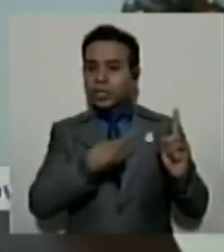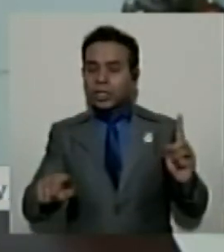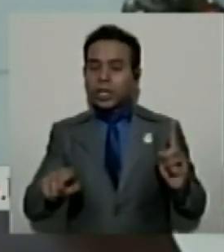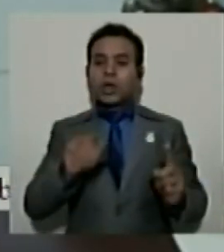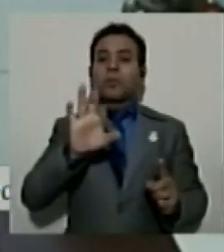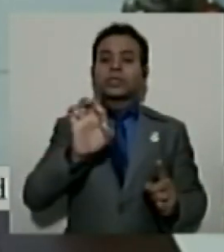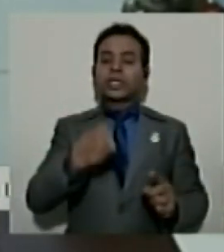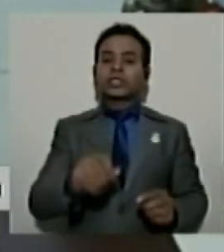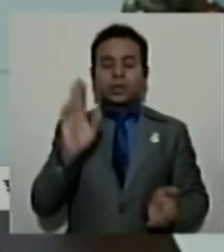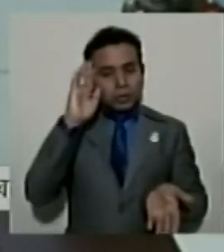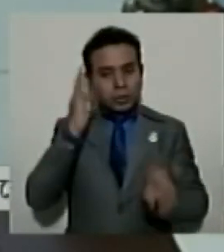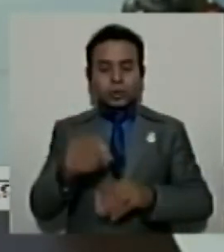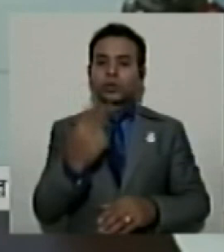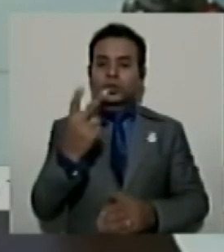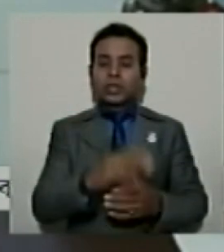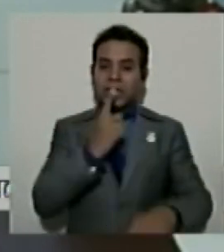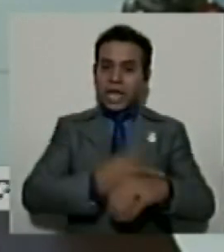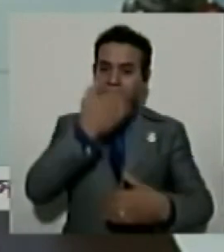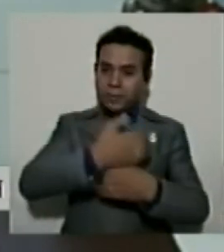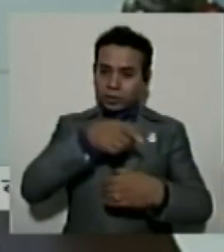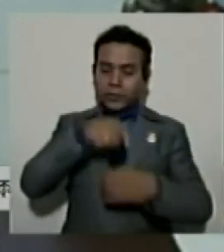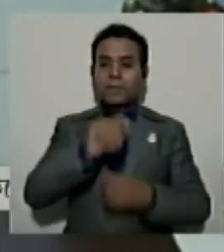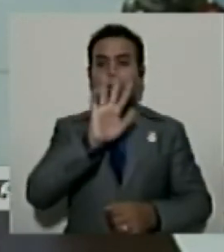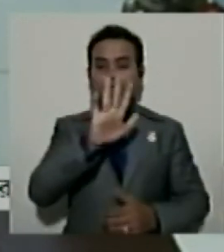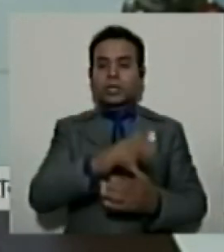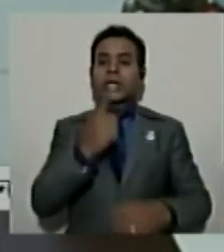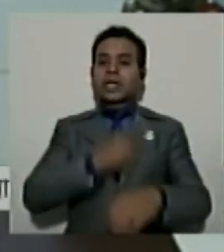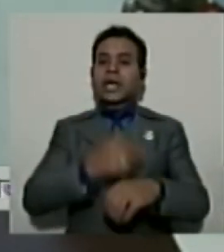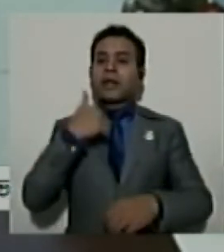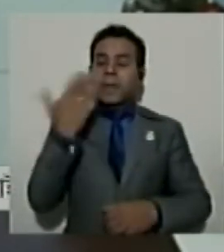নারায়ণগঞ্জে 4 জন এবং নরসিংদীতে 1 জন।